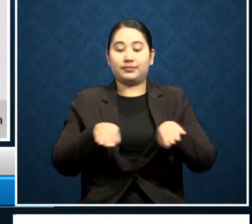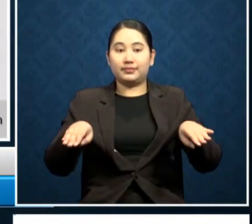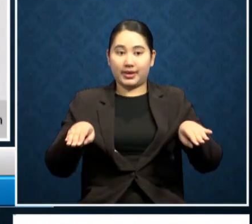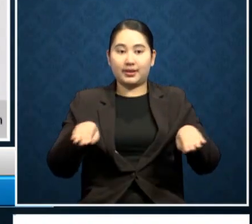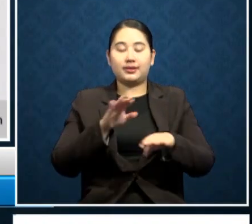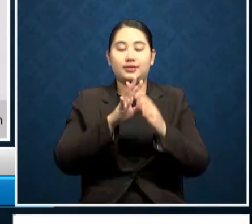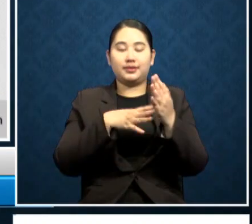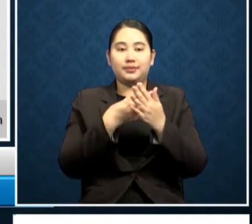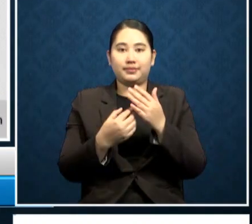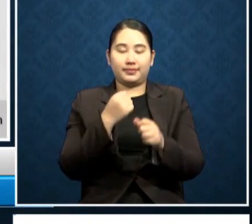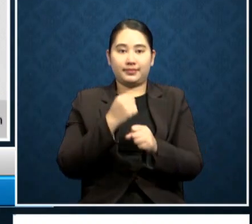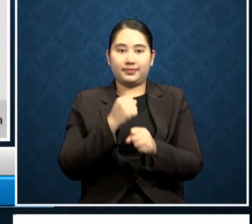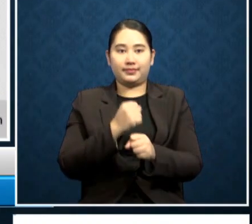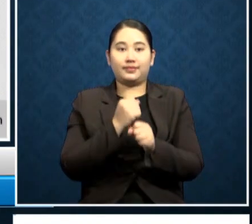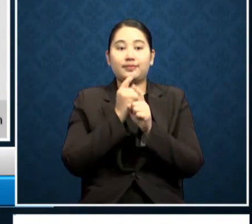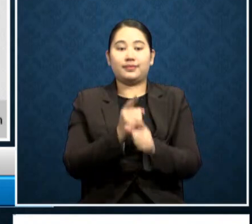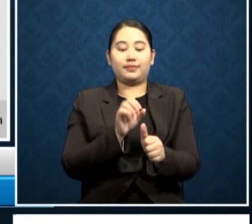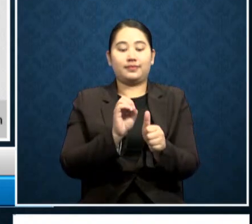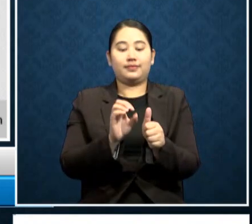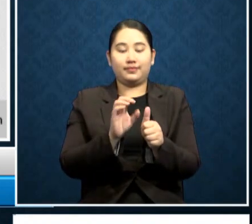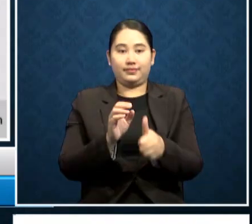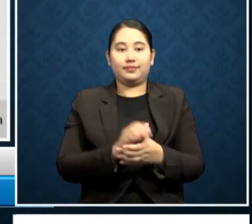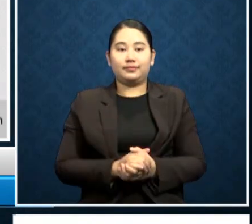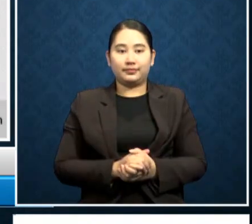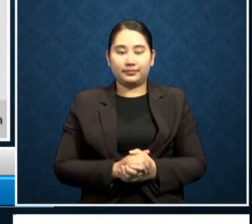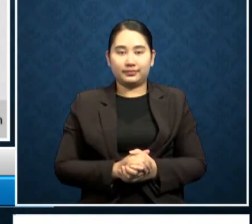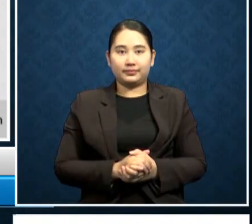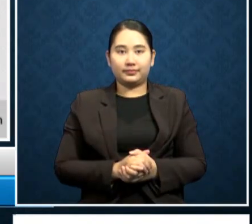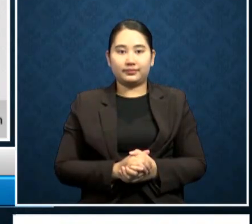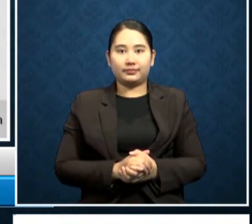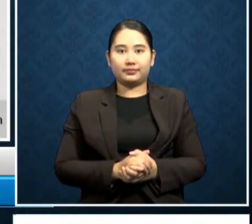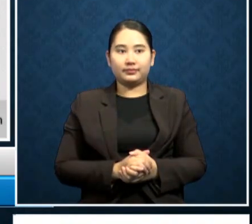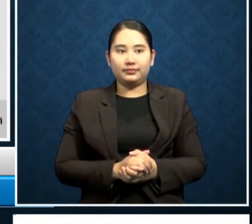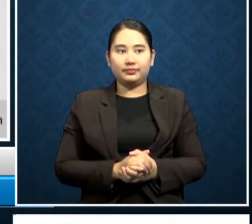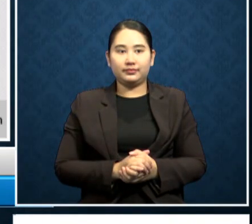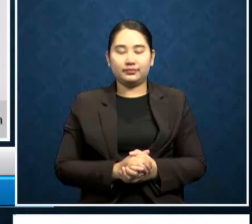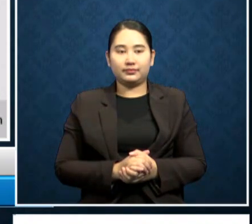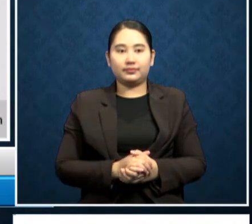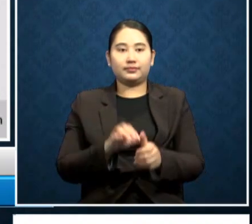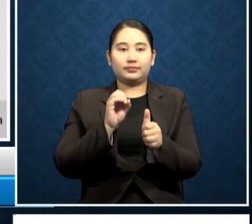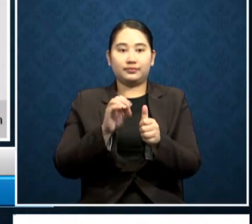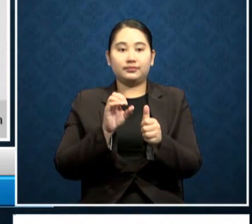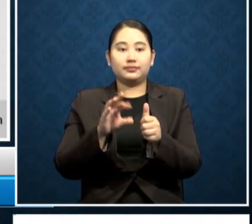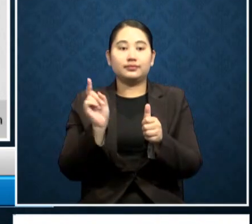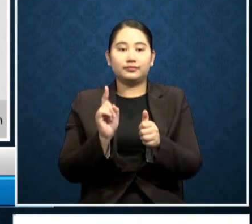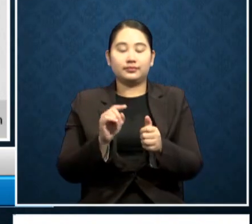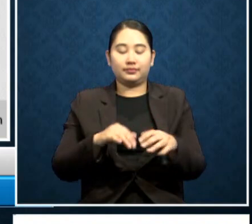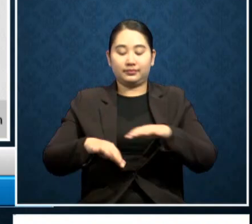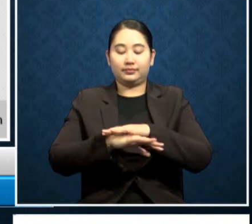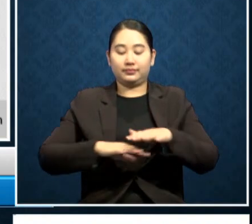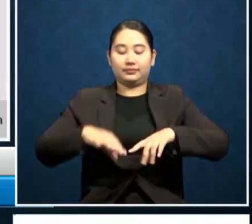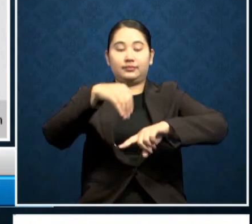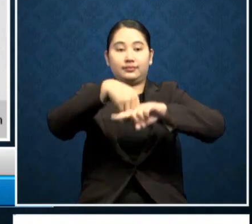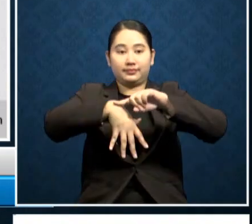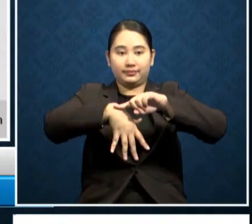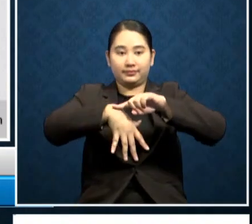ทางปฏิบัติที่แนะนำโดยองค์การบินพลเรือนระหว่างประเทศข้อเสนอแนะด้านโครงสร้างพื้น